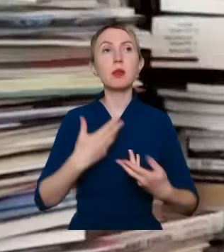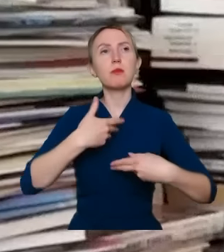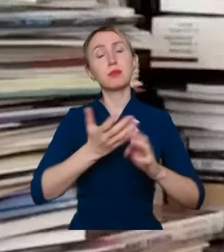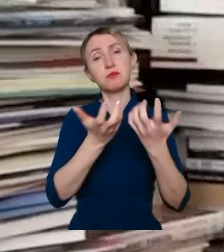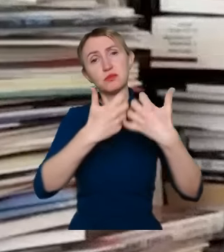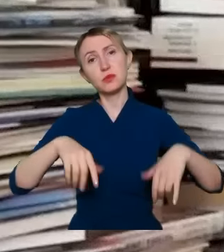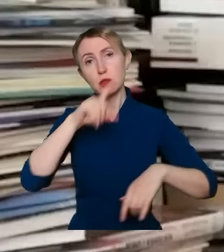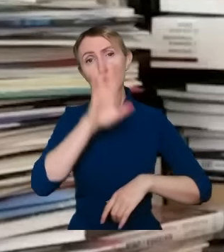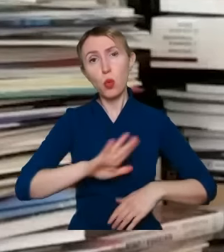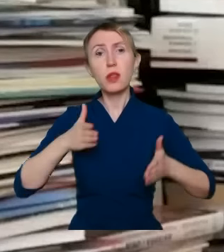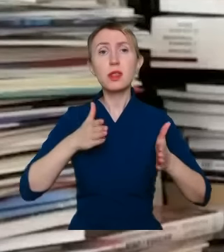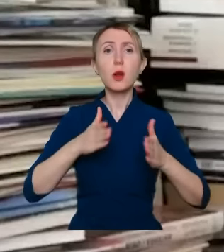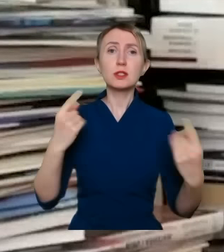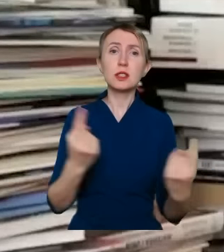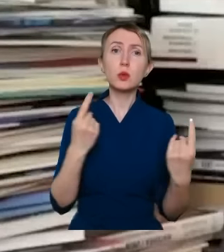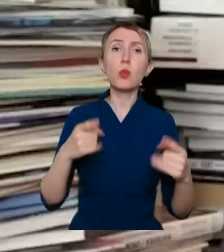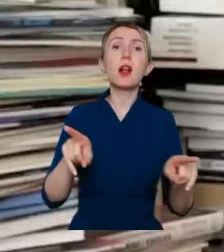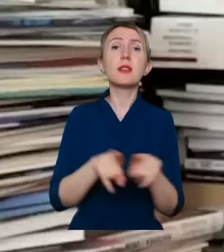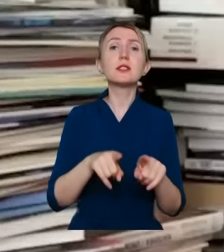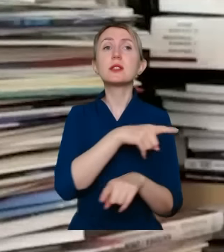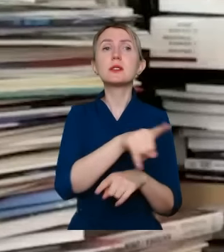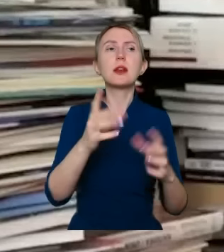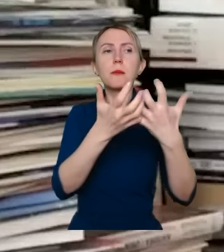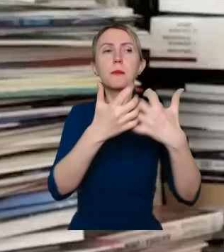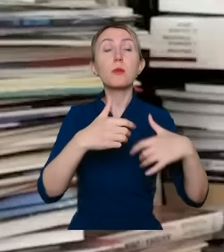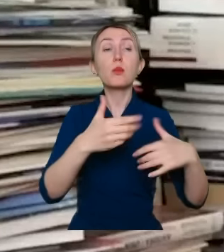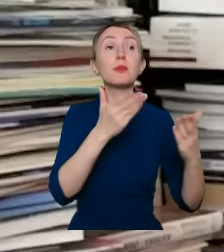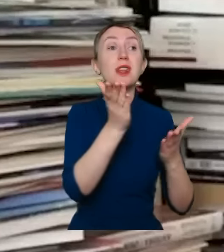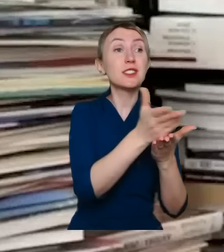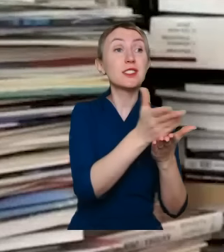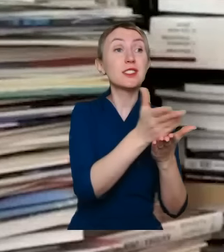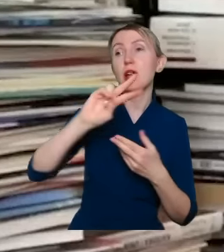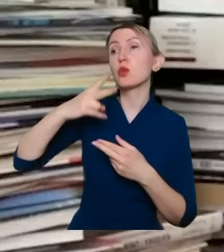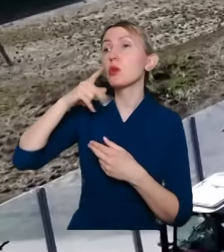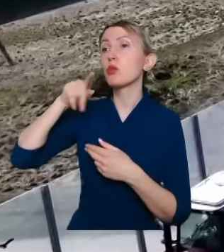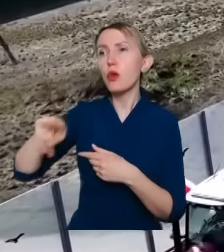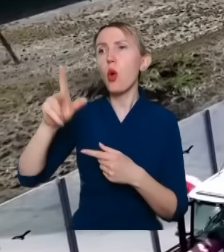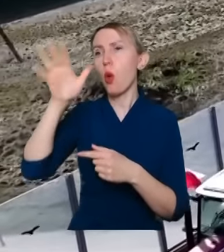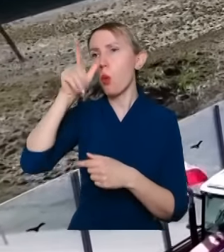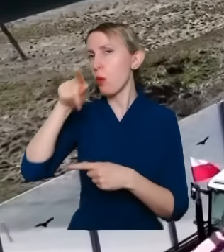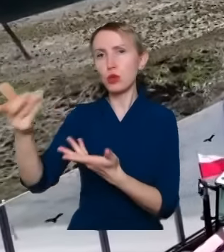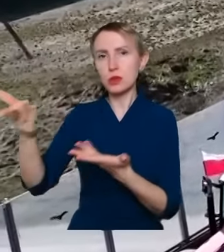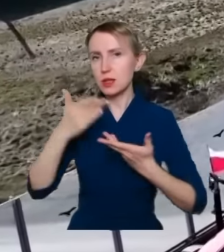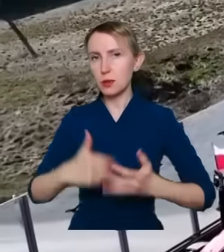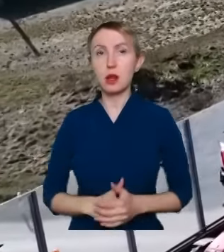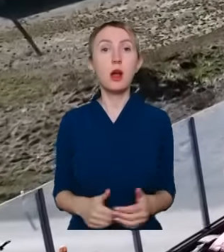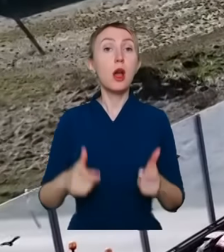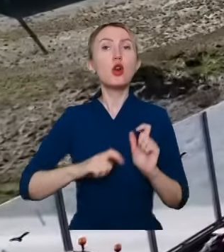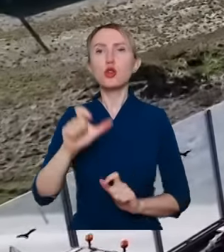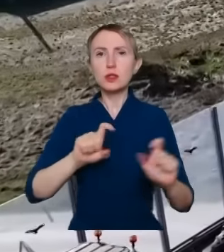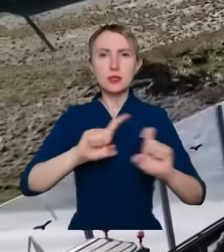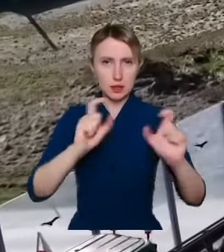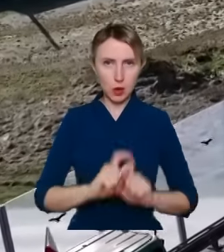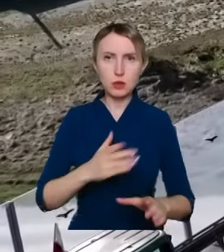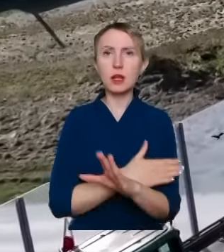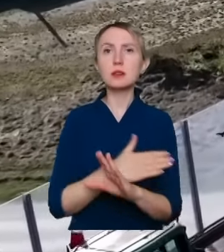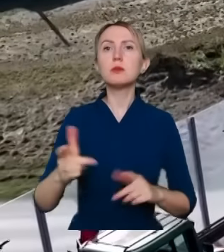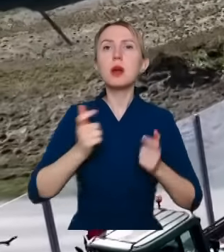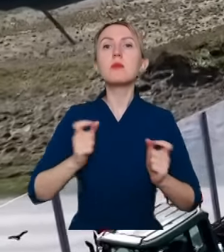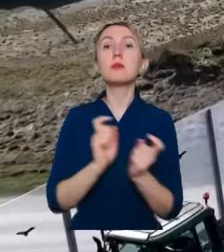na ulicach ale też chce rozbić ich bo zaprasza jednych a drugich nazywa bandytami chuliganami rolnicy nie przerywają protestu i zapowiadają że